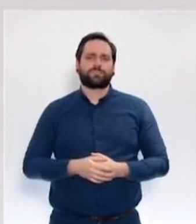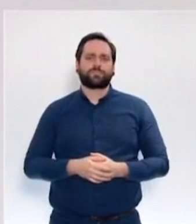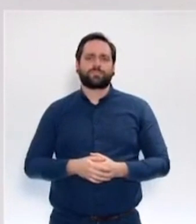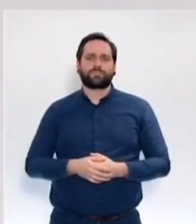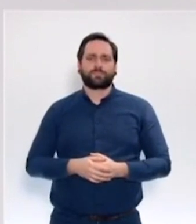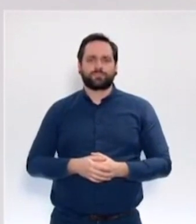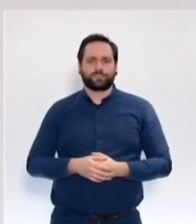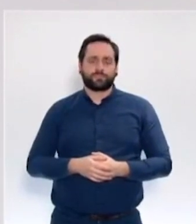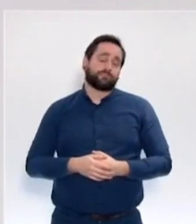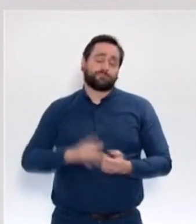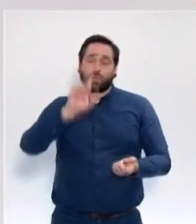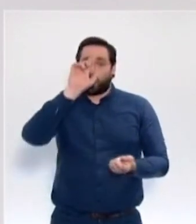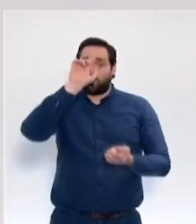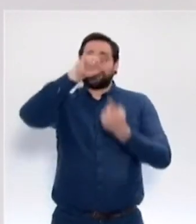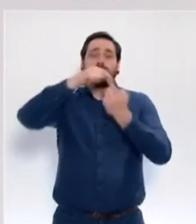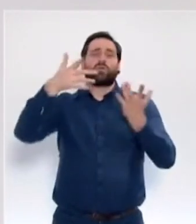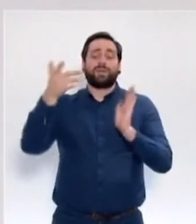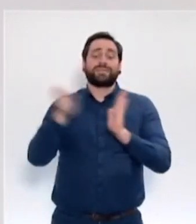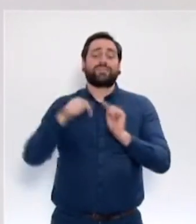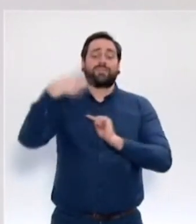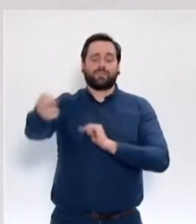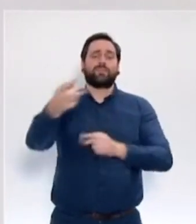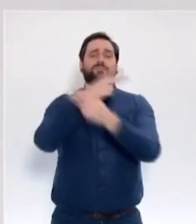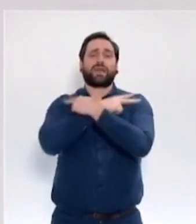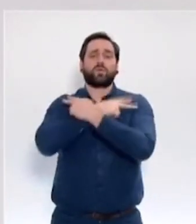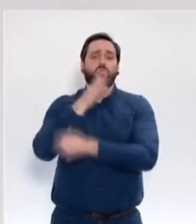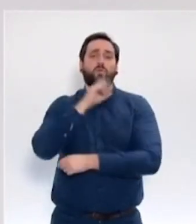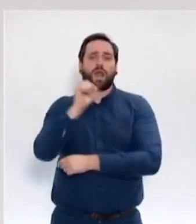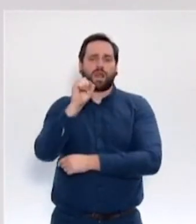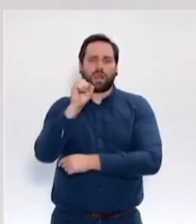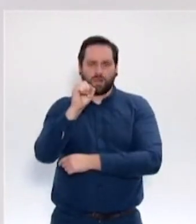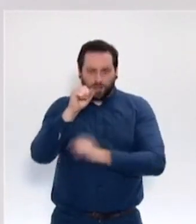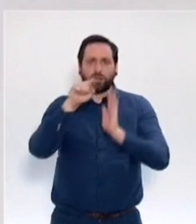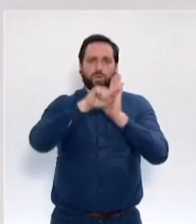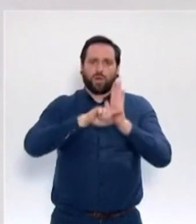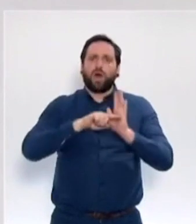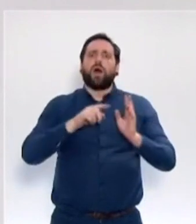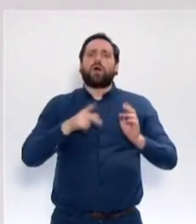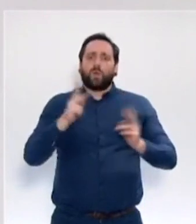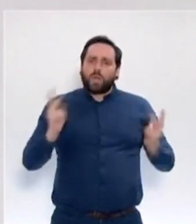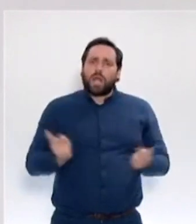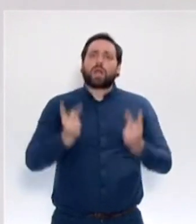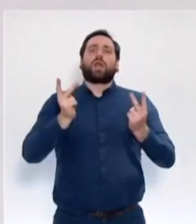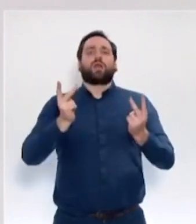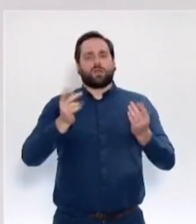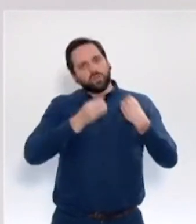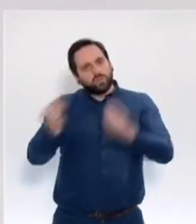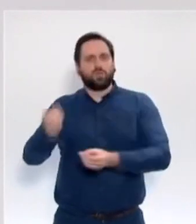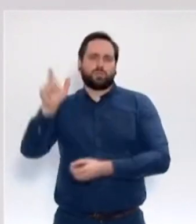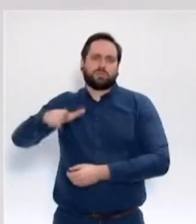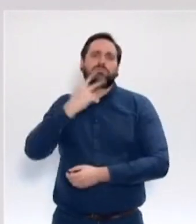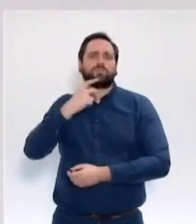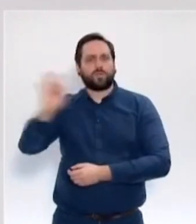allègement au moment des vacances de Noël afin que les Français puissent passer des fêtes de fin d'année en